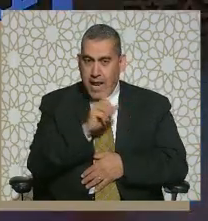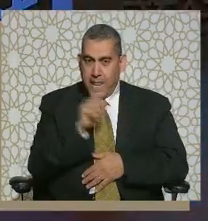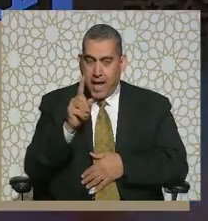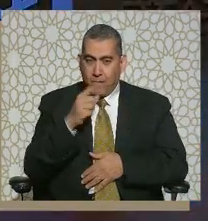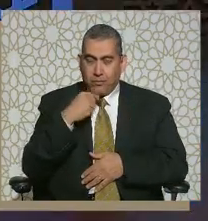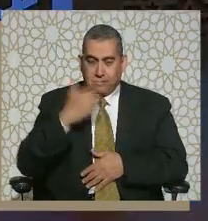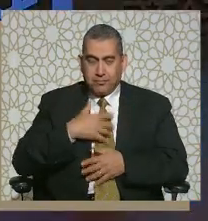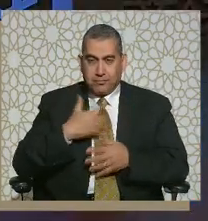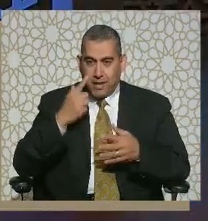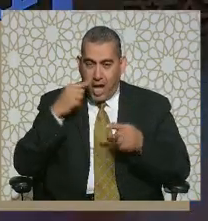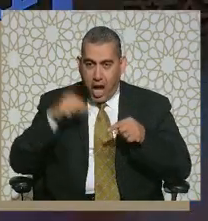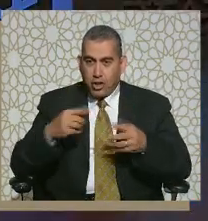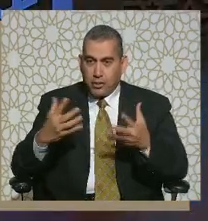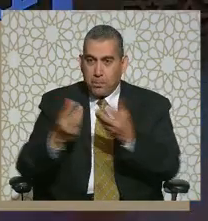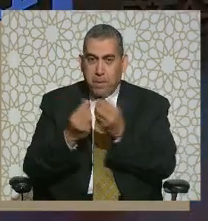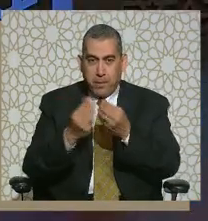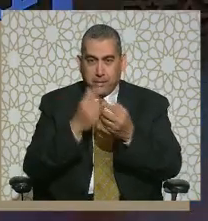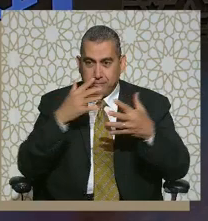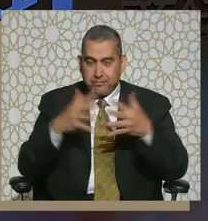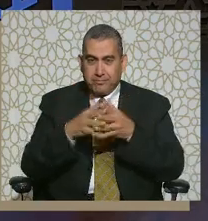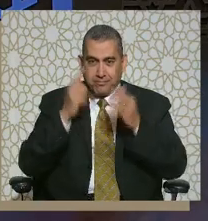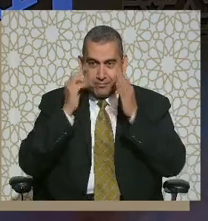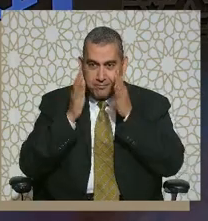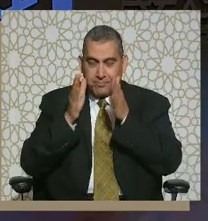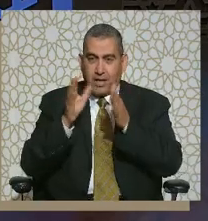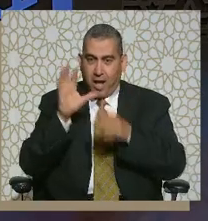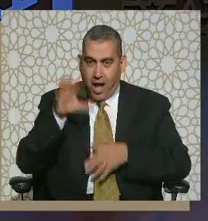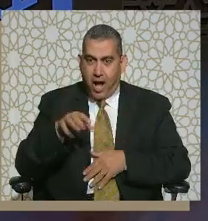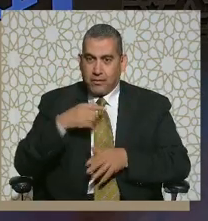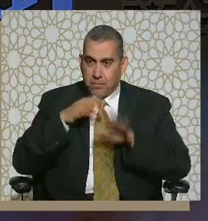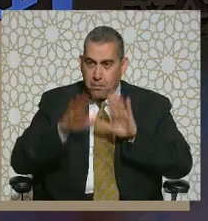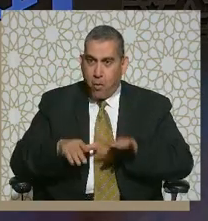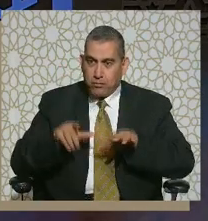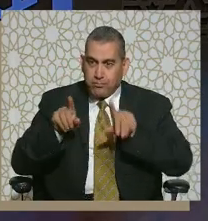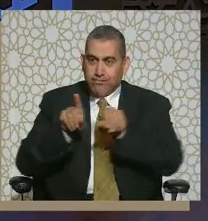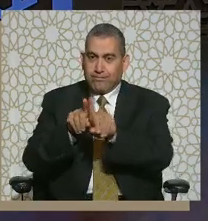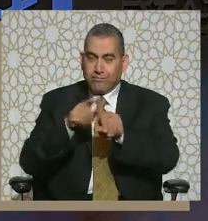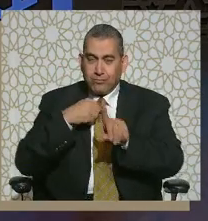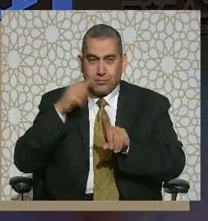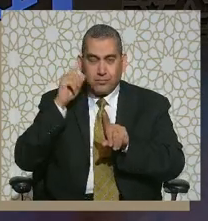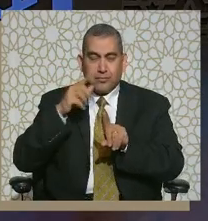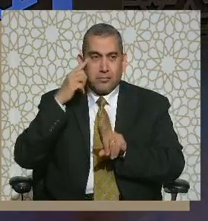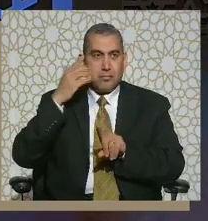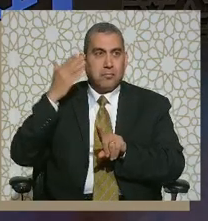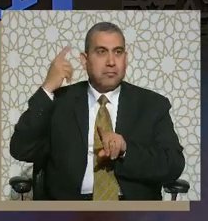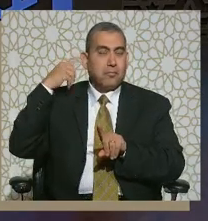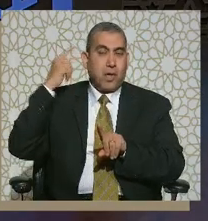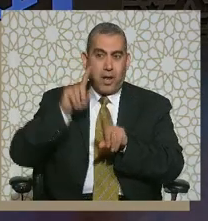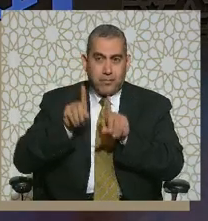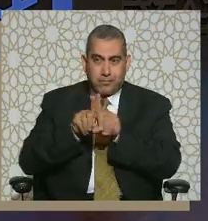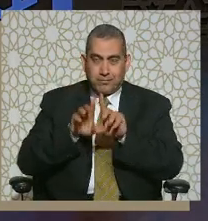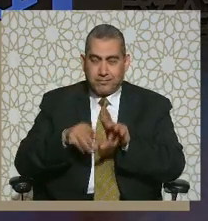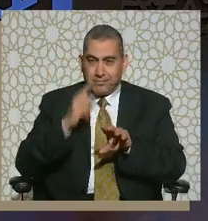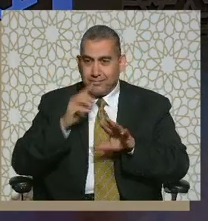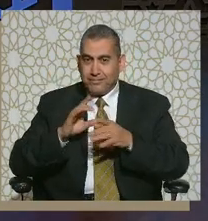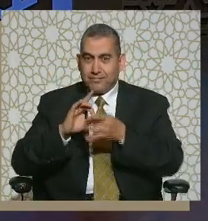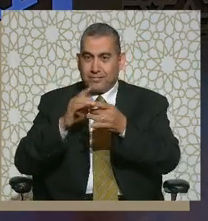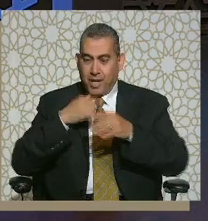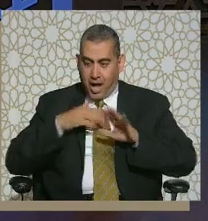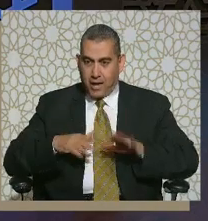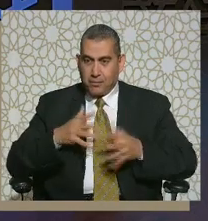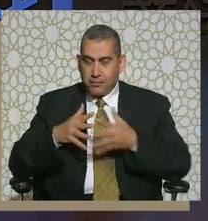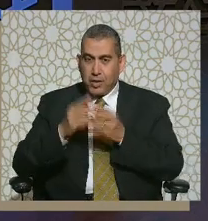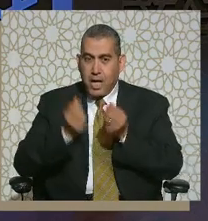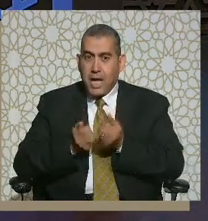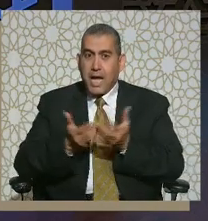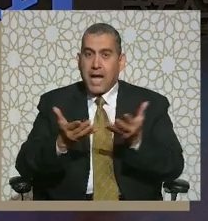وسط أحبابك، عيش معاهم وانت مركز حاضر، ما تبقاش قاعد معاهم ومتلهي عنهم، عيش معاهم هتلاقي خير كتير